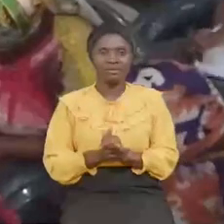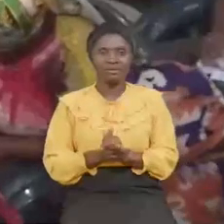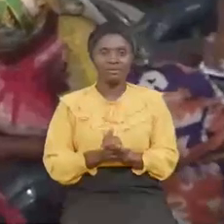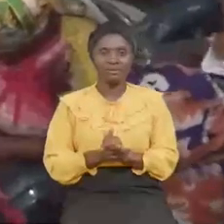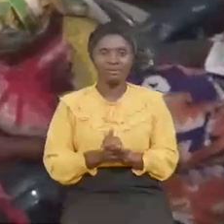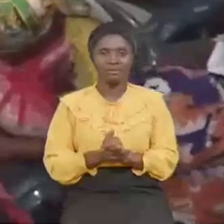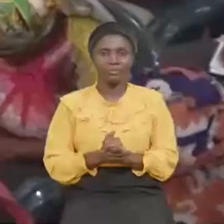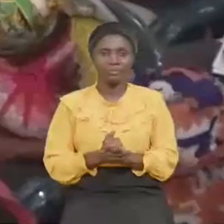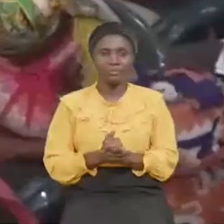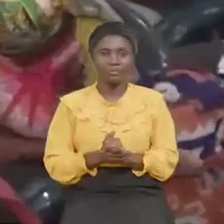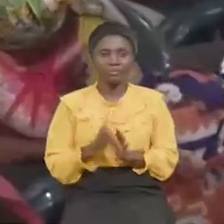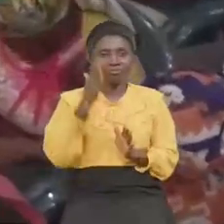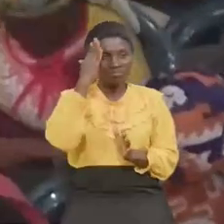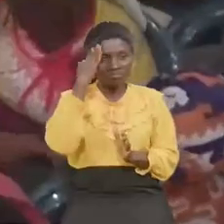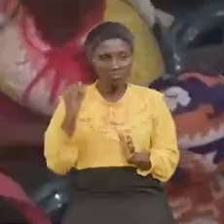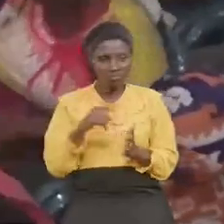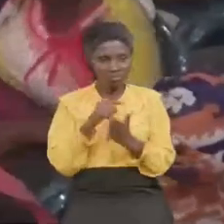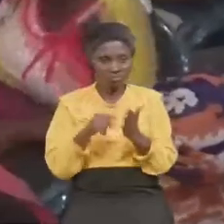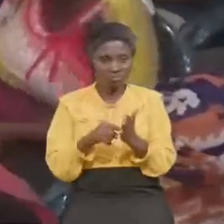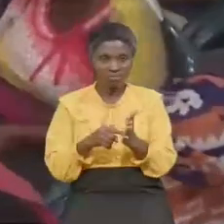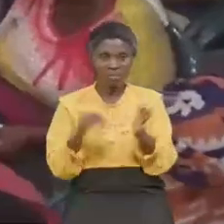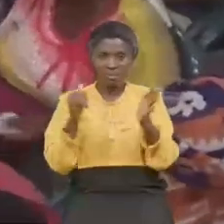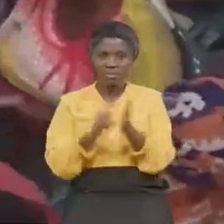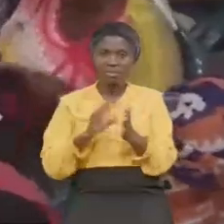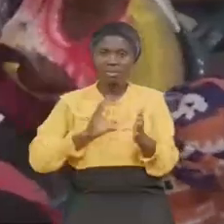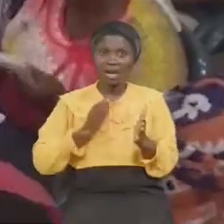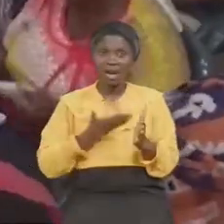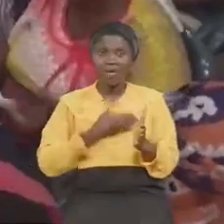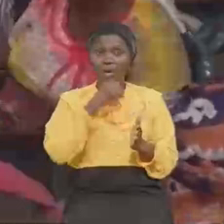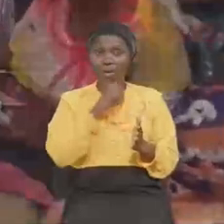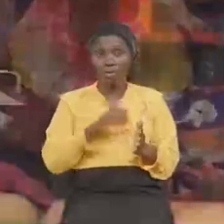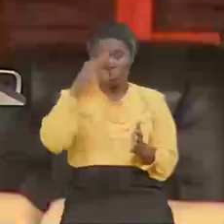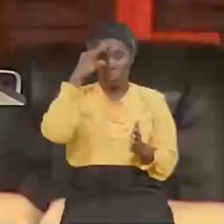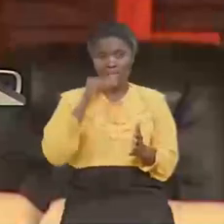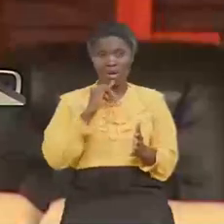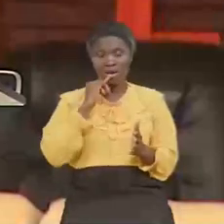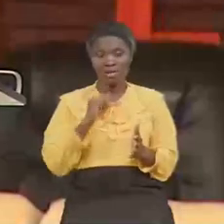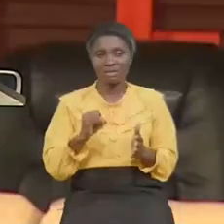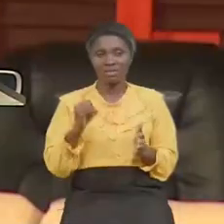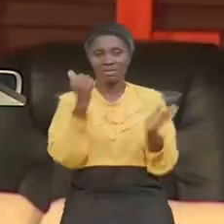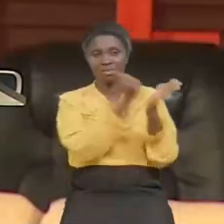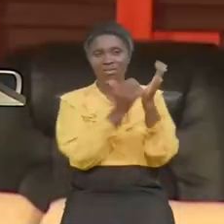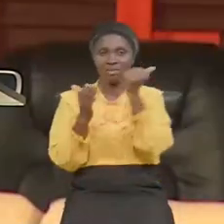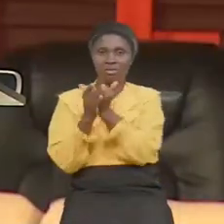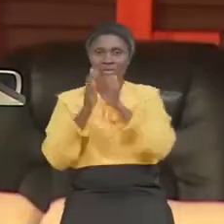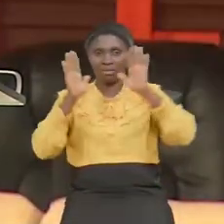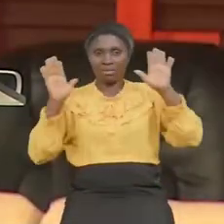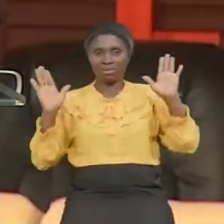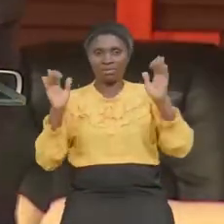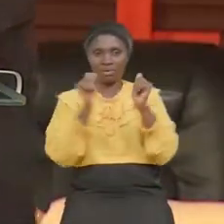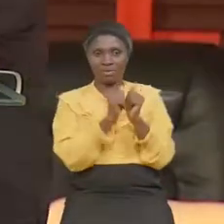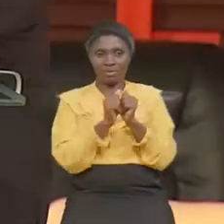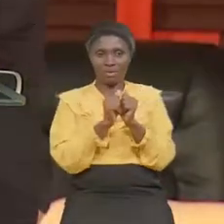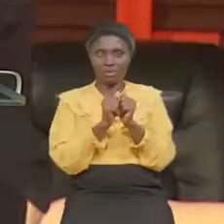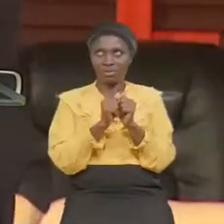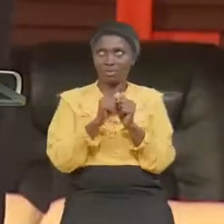6. Sachant que notre vieil homme a été crucifié avec lui. Ça, c'est notre